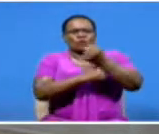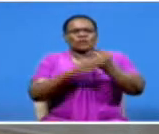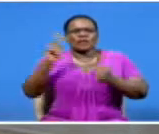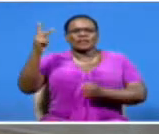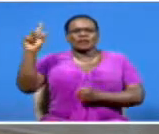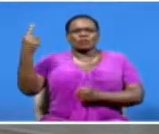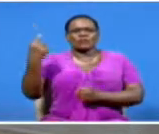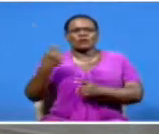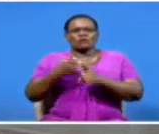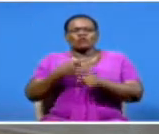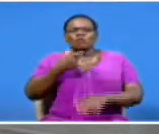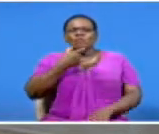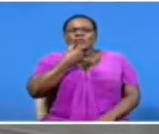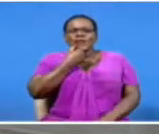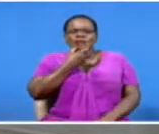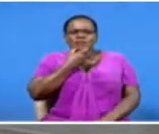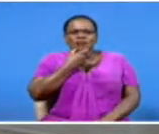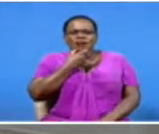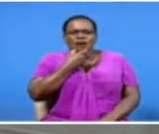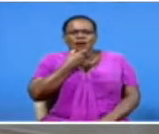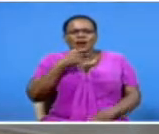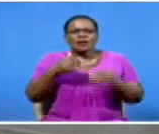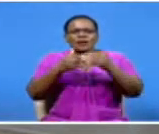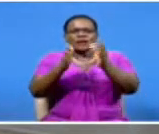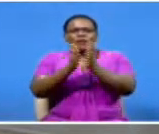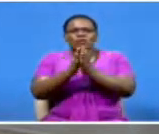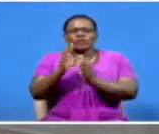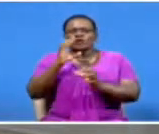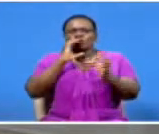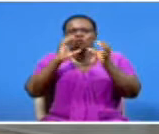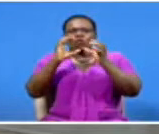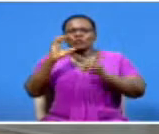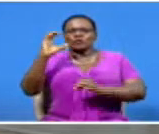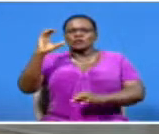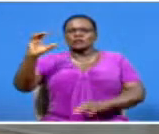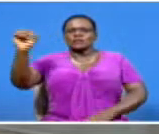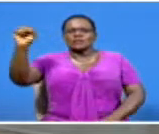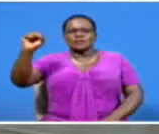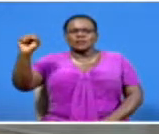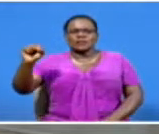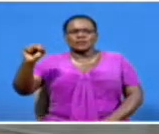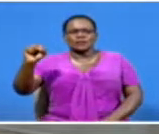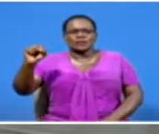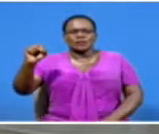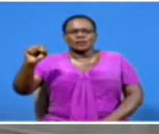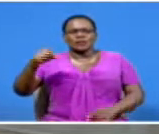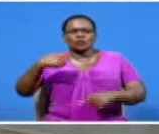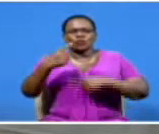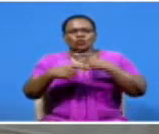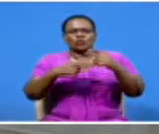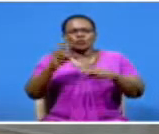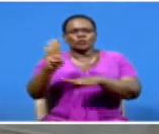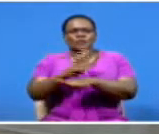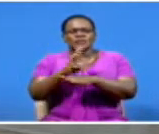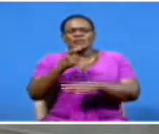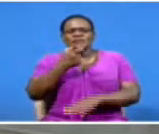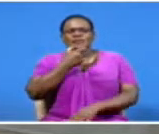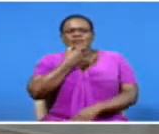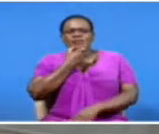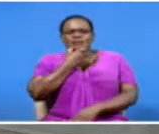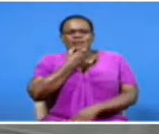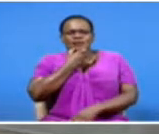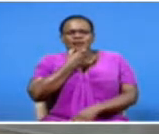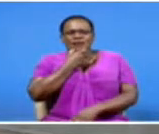Kwanza kutoka eneo la Nyanza wakiongozwa na waziri wa mawasiliano Elodo Walo kuendeleza shughuli zao katika eneo la Nyanza,